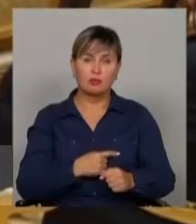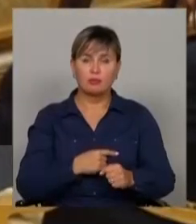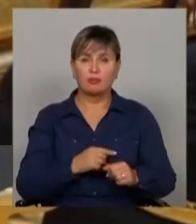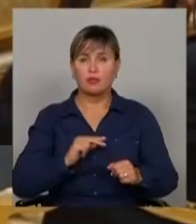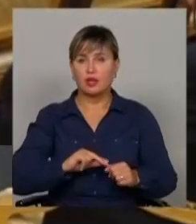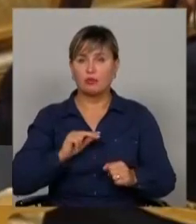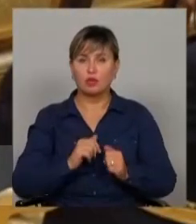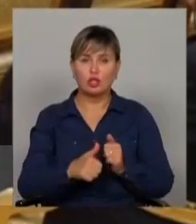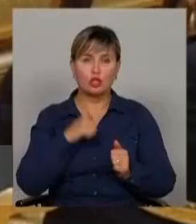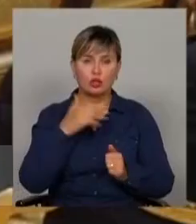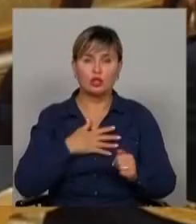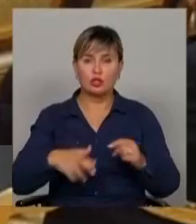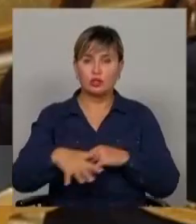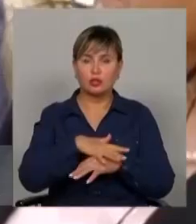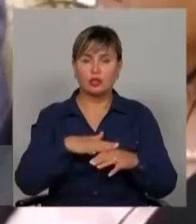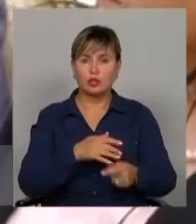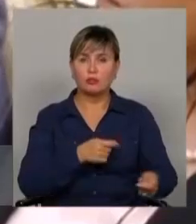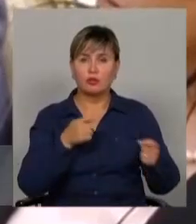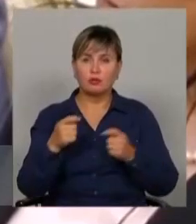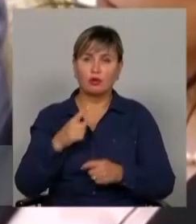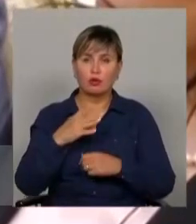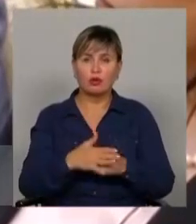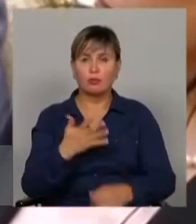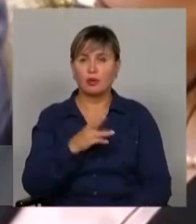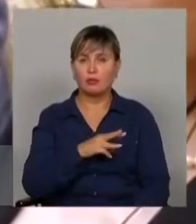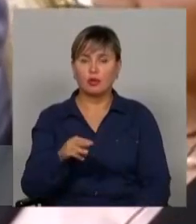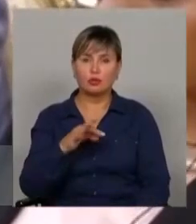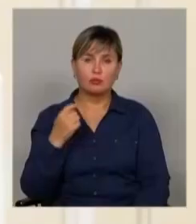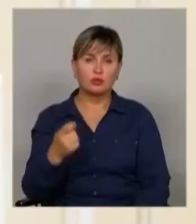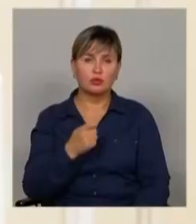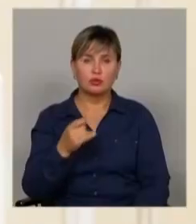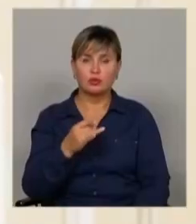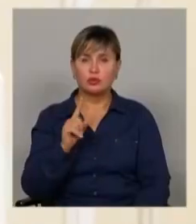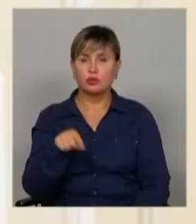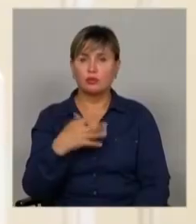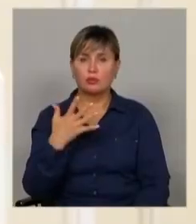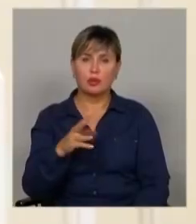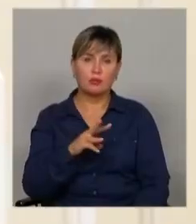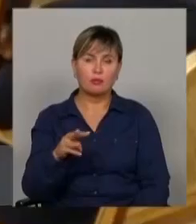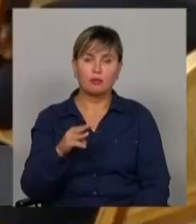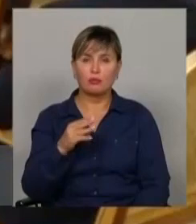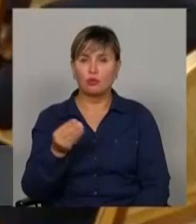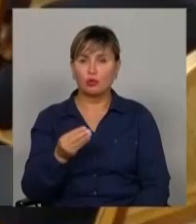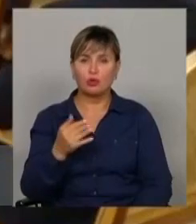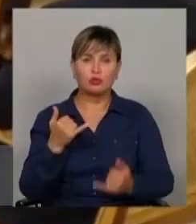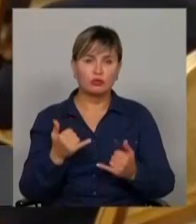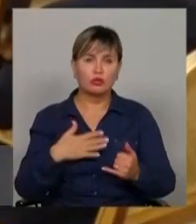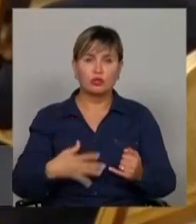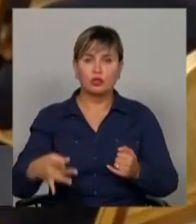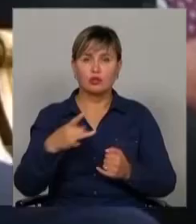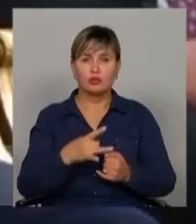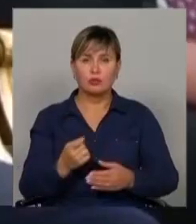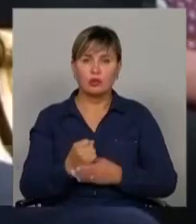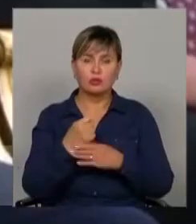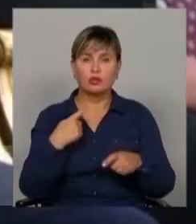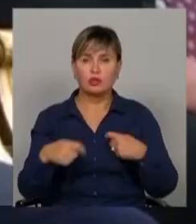миссий, ежегодно наша страна поставляет порядка 5 миллионов тонн пшеницы и 1,5 миллиона тонн муки. На сегодня наша республика поддерживает